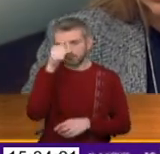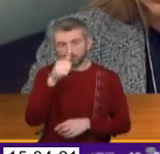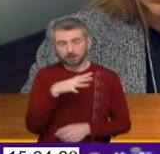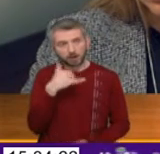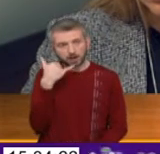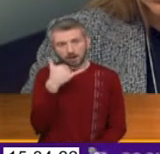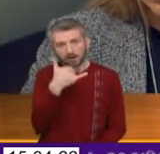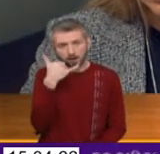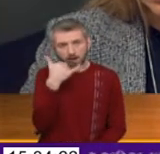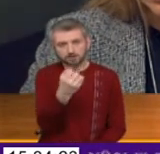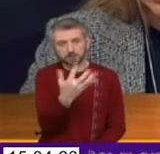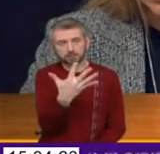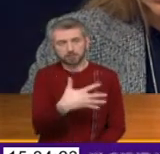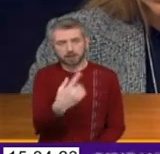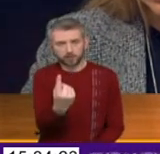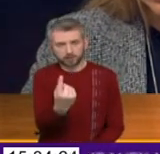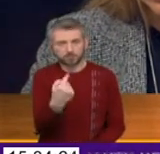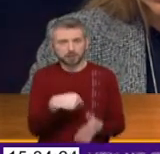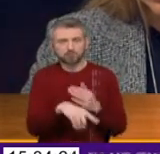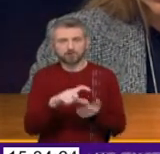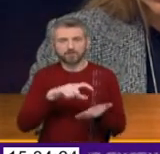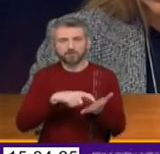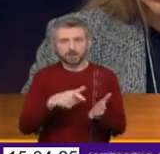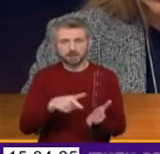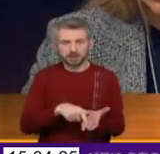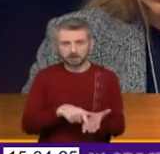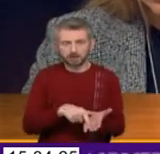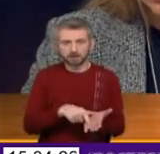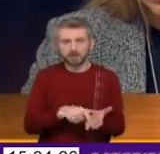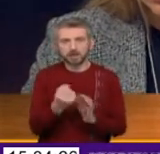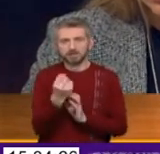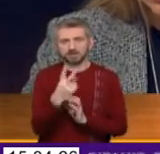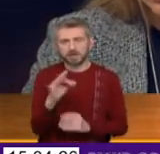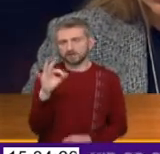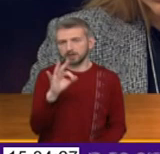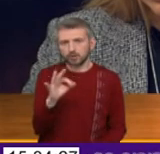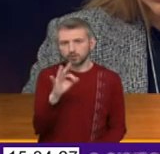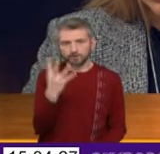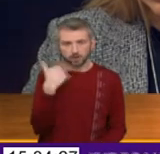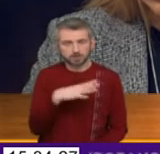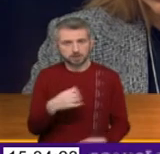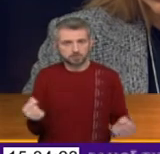на 1551, тому що в квартирі 12 градусів, коли